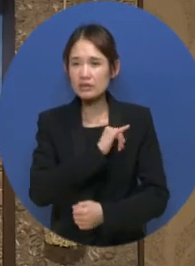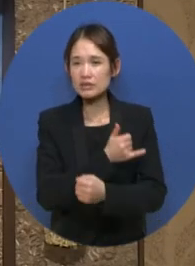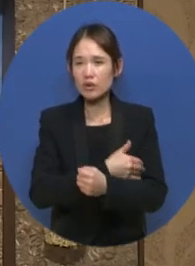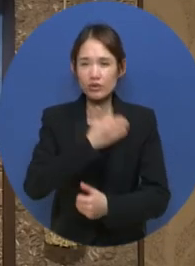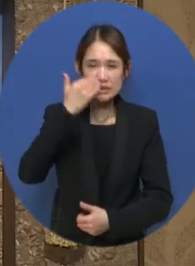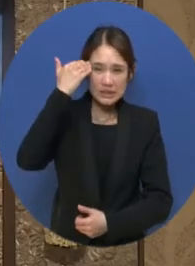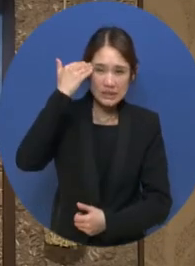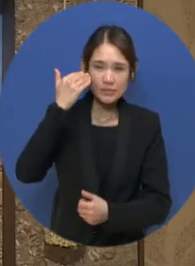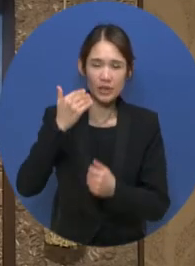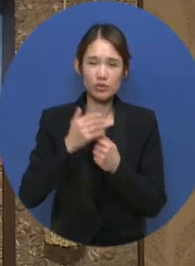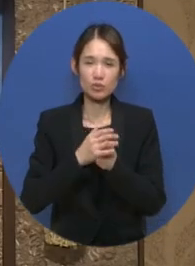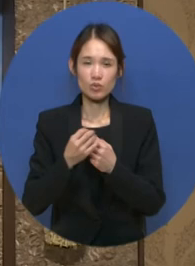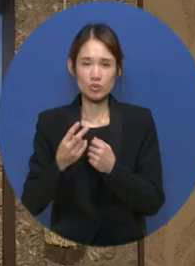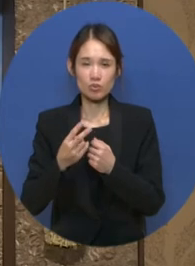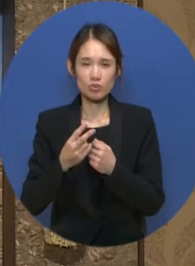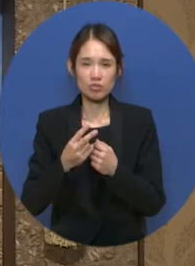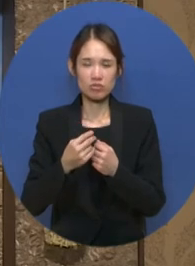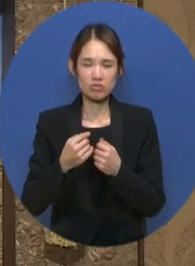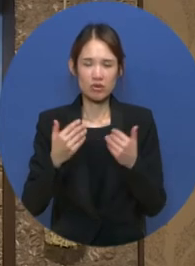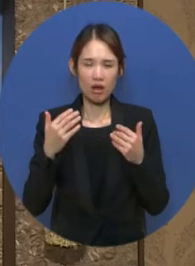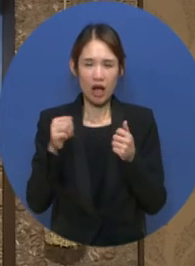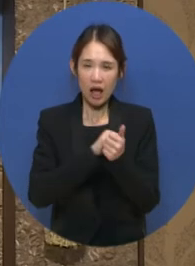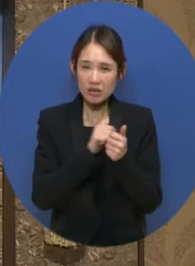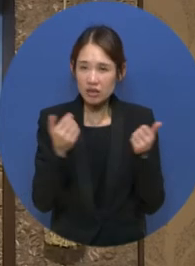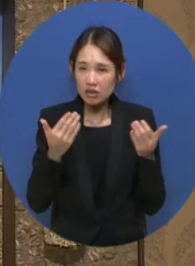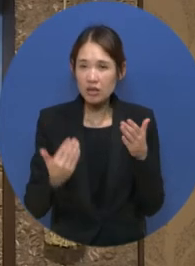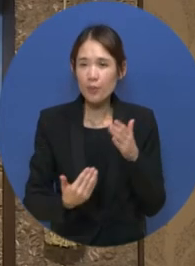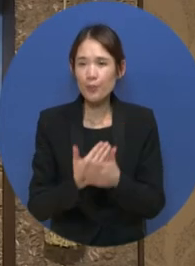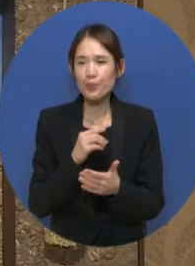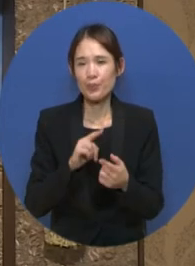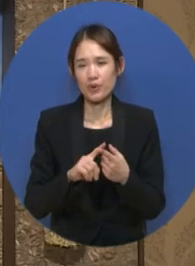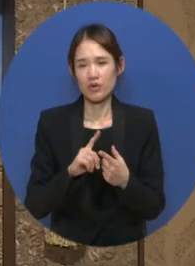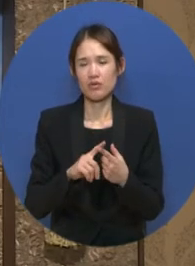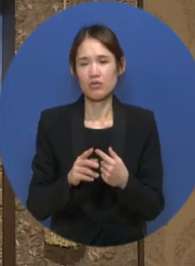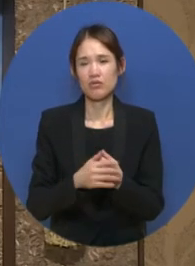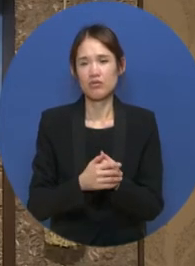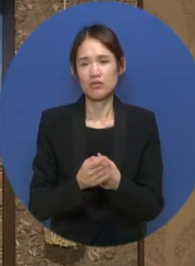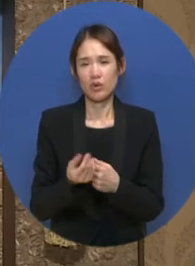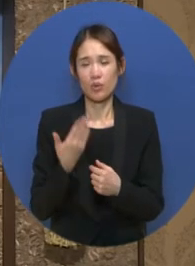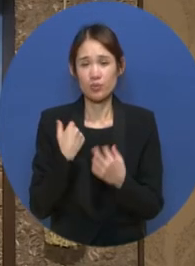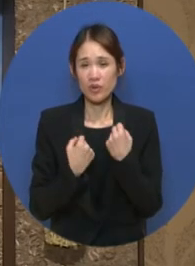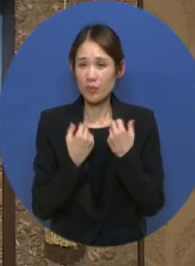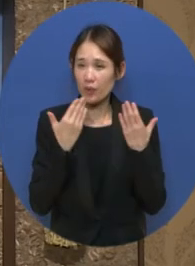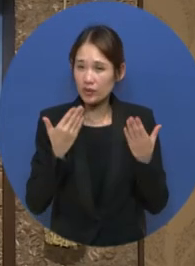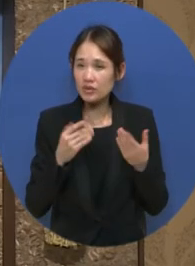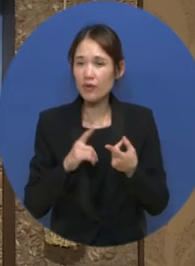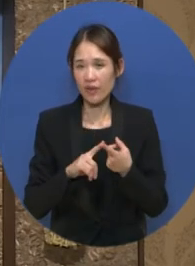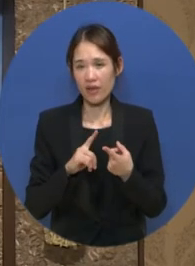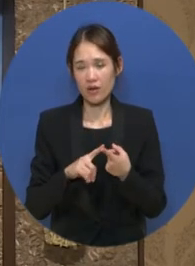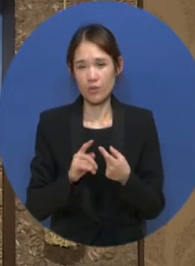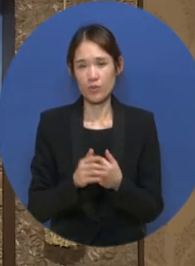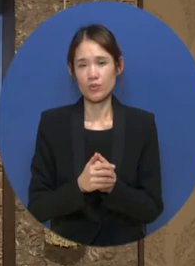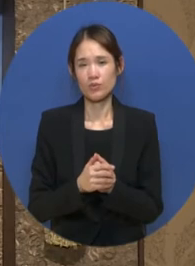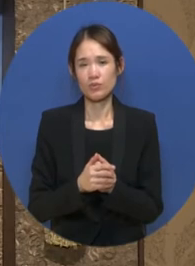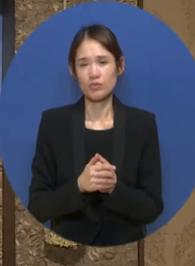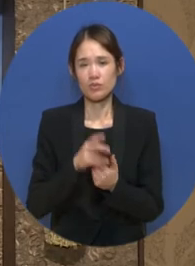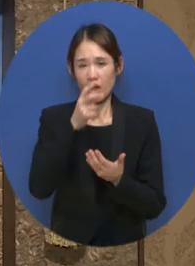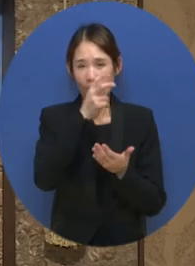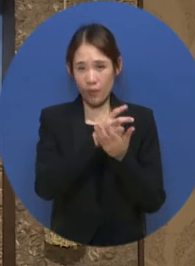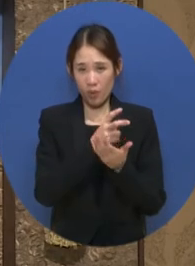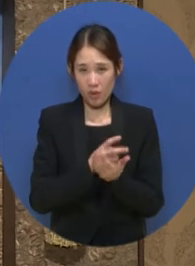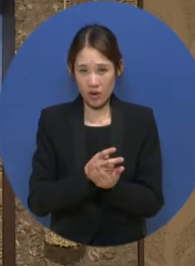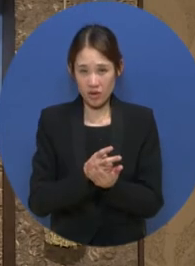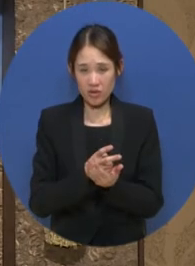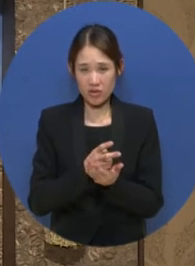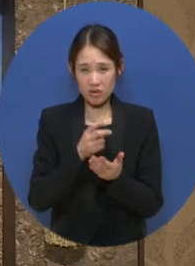또 이런 이제 어 학대 사건들에 대해서 사실은 아까 말씀드렸던 것처럼 이 법률 들이